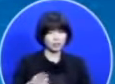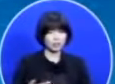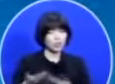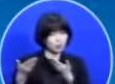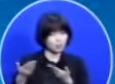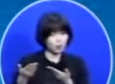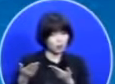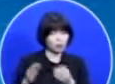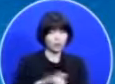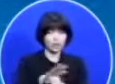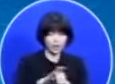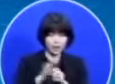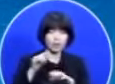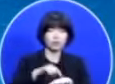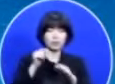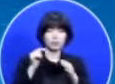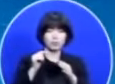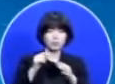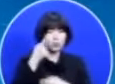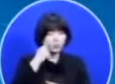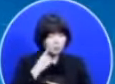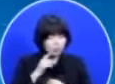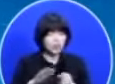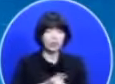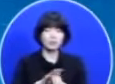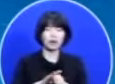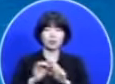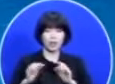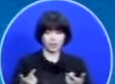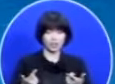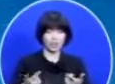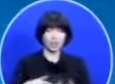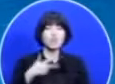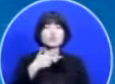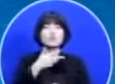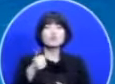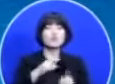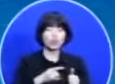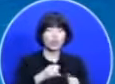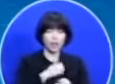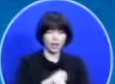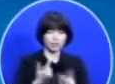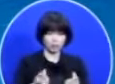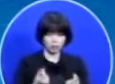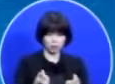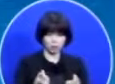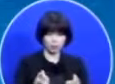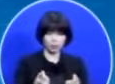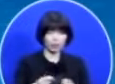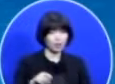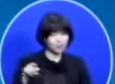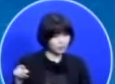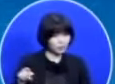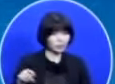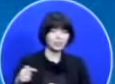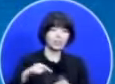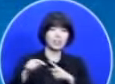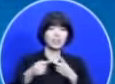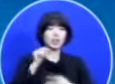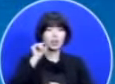그들을 대하는 것이 아니고 주께 하듯이 그 분들은 잘 이해하실 수 없겠지만 그러나